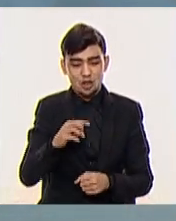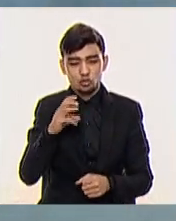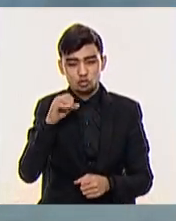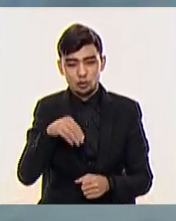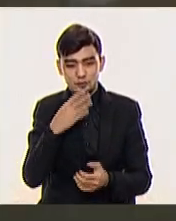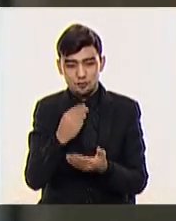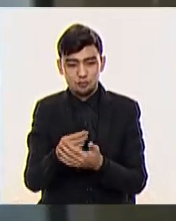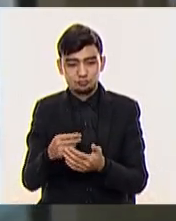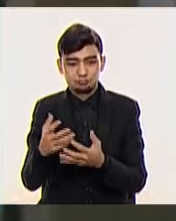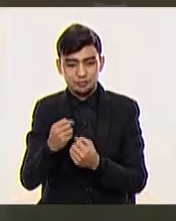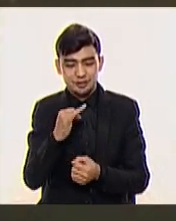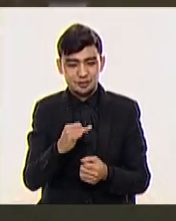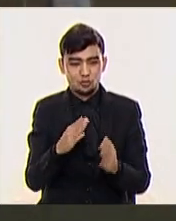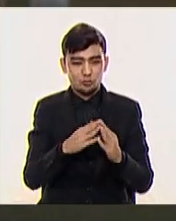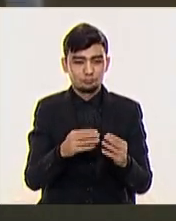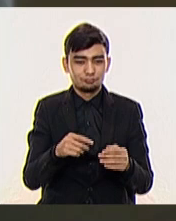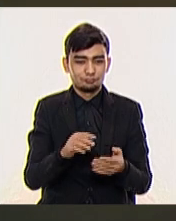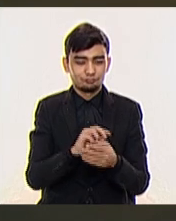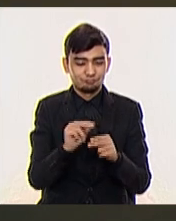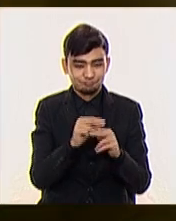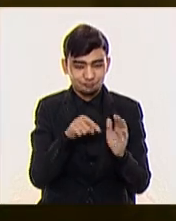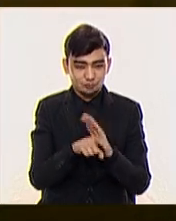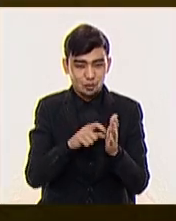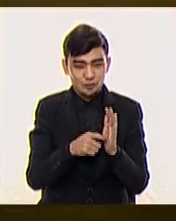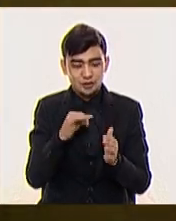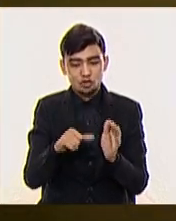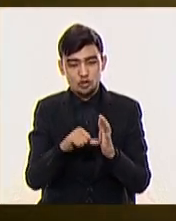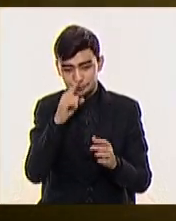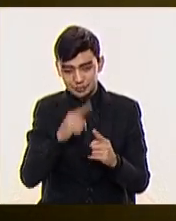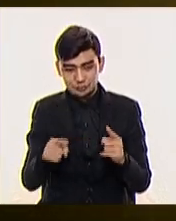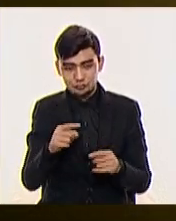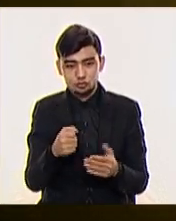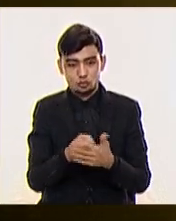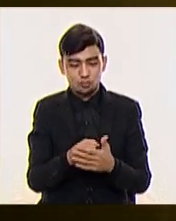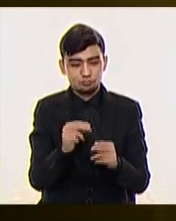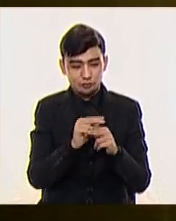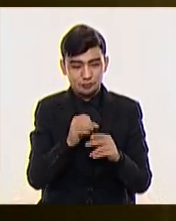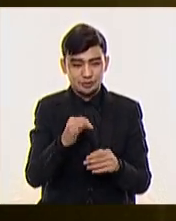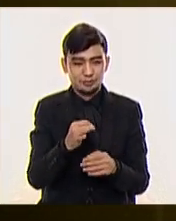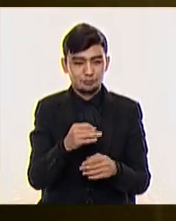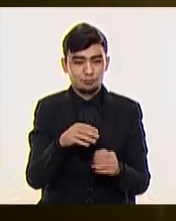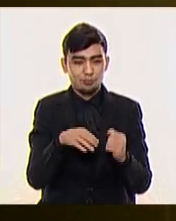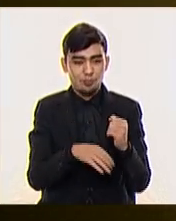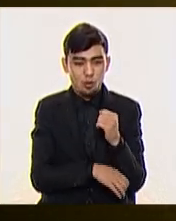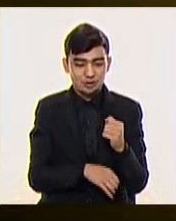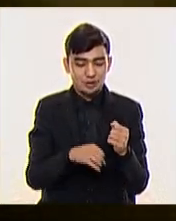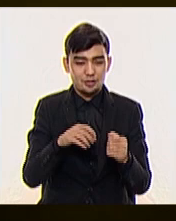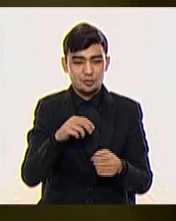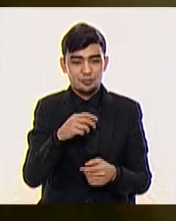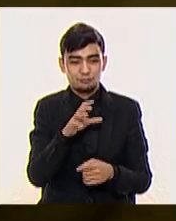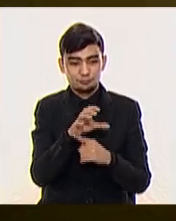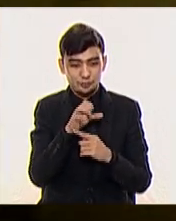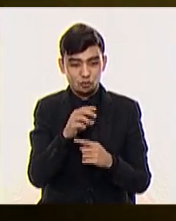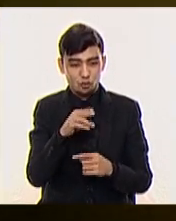алып, пәтерін қалыпқа келтіруге жұмсайды. Сөйтіп 6 айдың ішінде үйінің жөндеу жұмысына дейінгі және кейінгі суретін банкке апарып көрсетуі